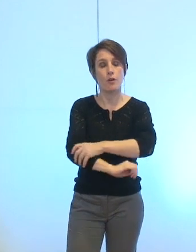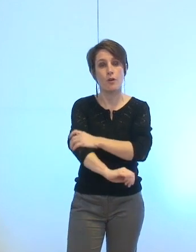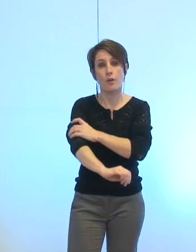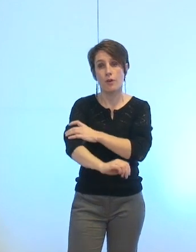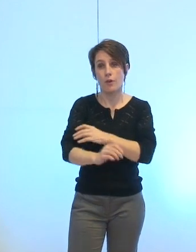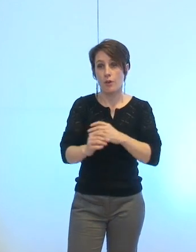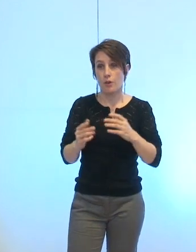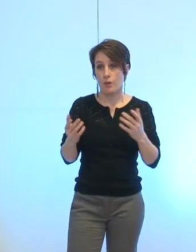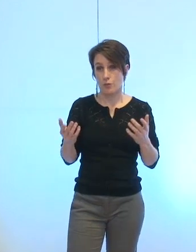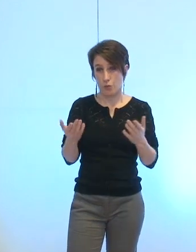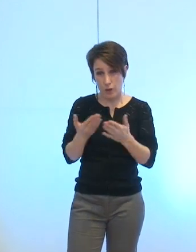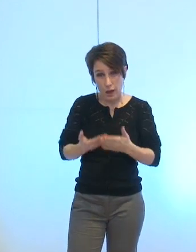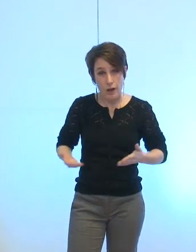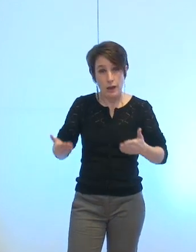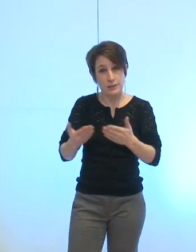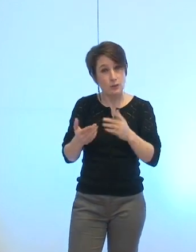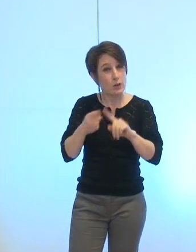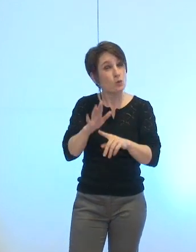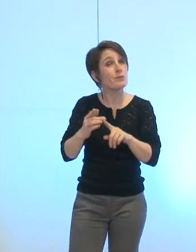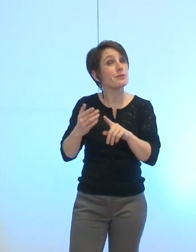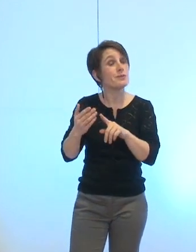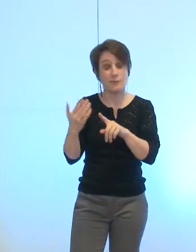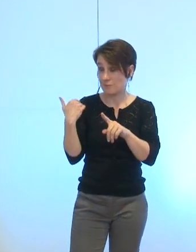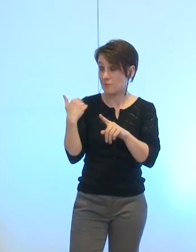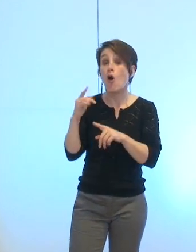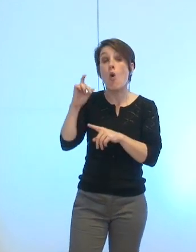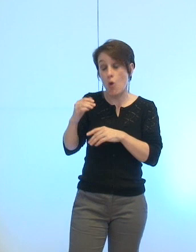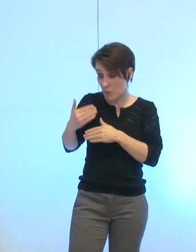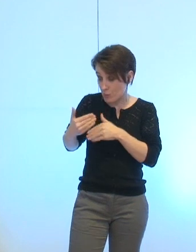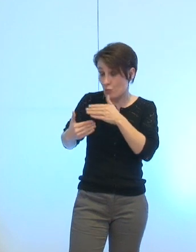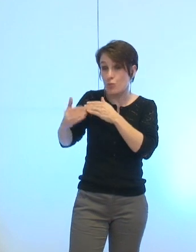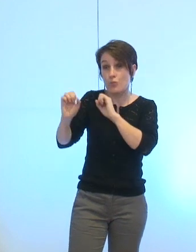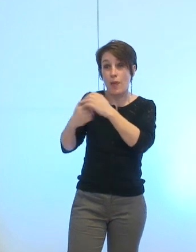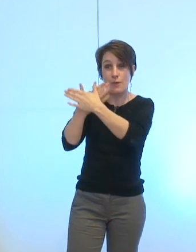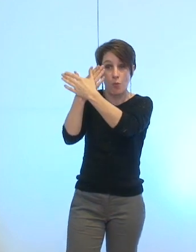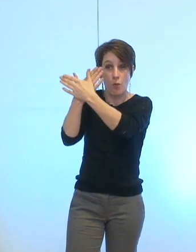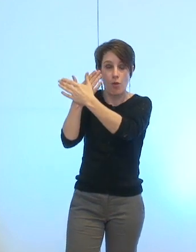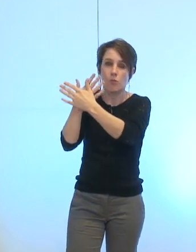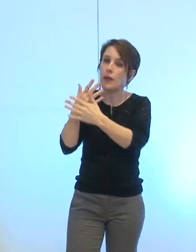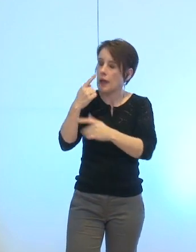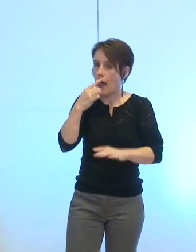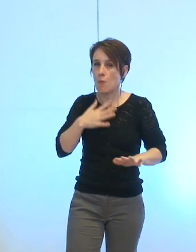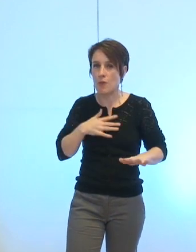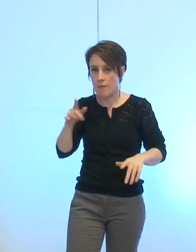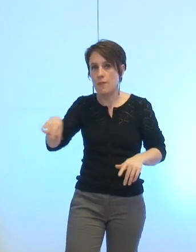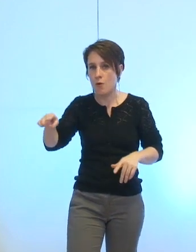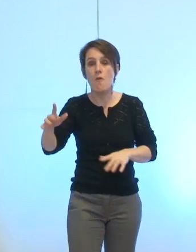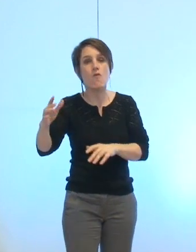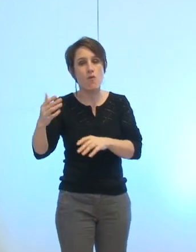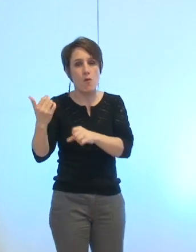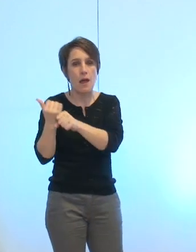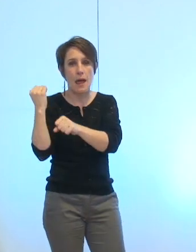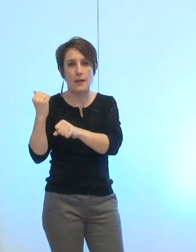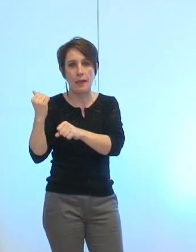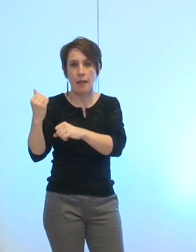au moment de la construction de la métropole je crois que là aussi vous vous êtes payé de mots un peu facilement